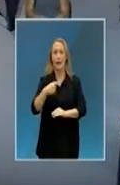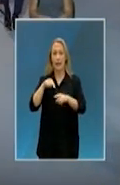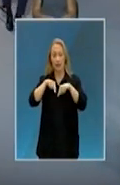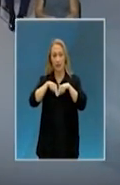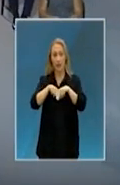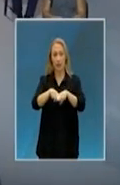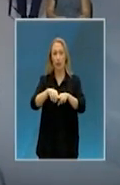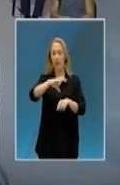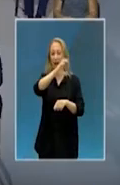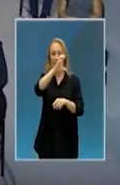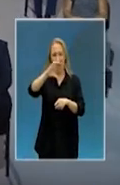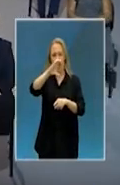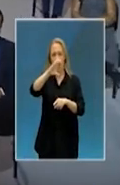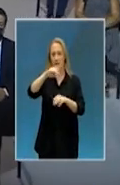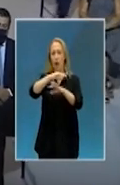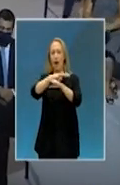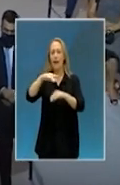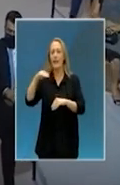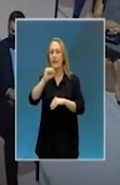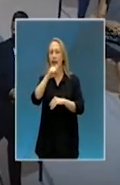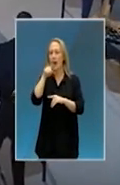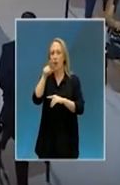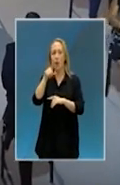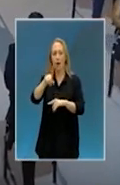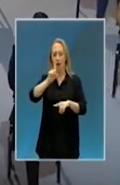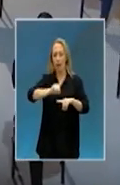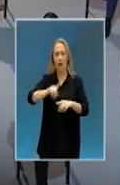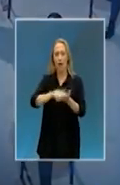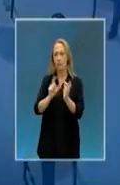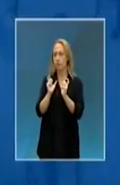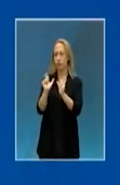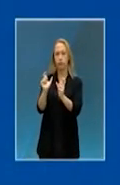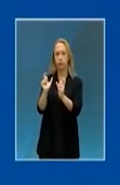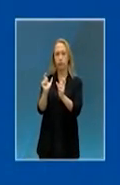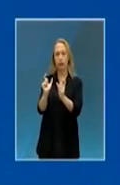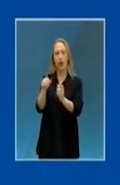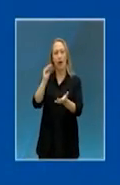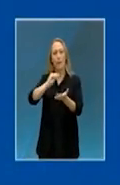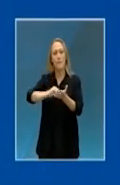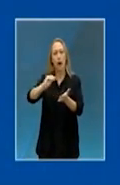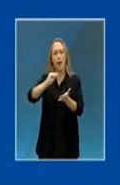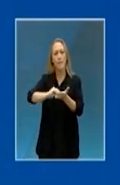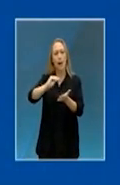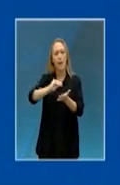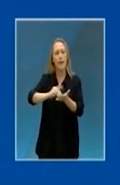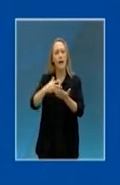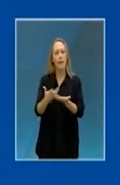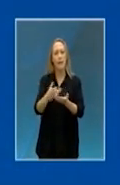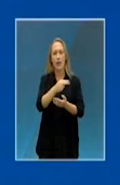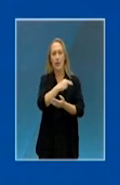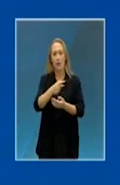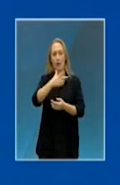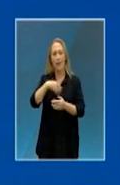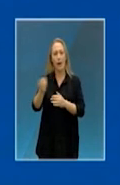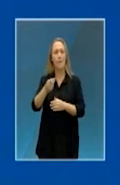έως τις 11 το βράδυ. Στις 10 Μαΐου ανοίγουν και πάλι γυμνάσια και δημοτικά σχολεία, ενώ το Σάββατο 15 Μαΐου